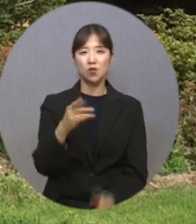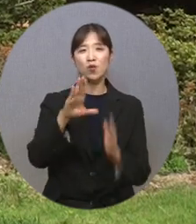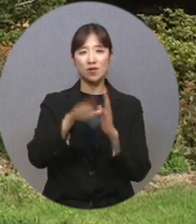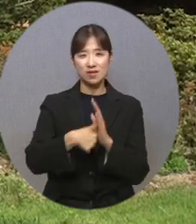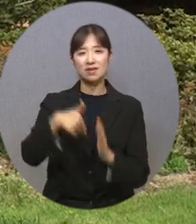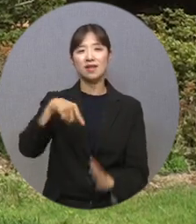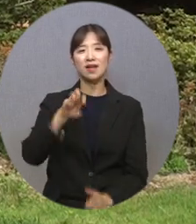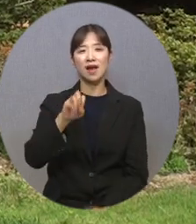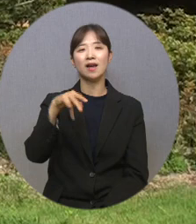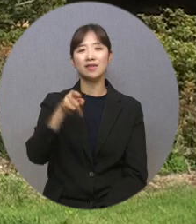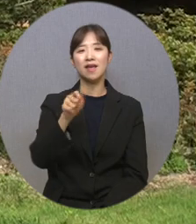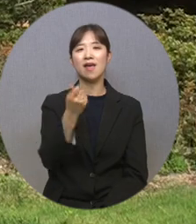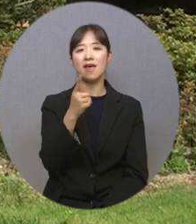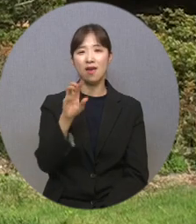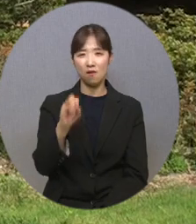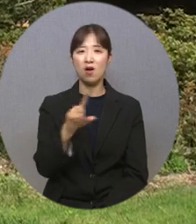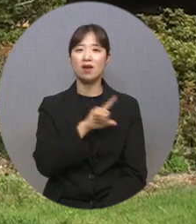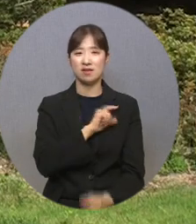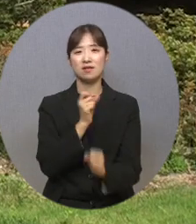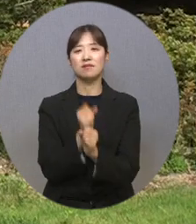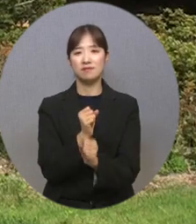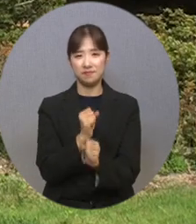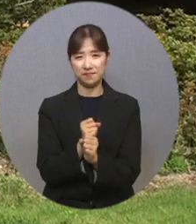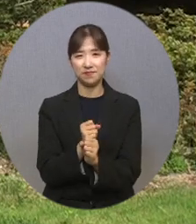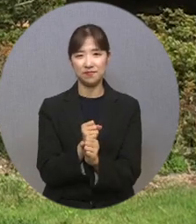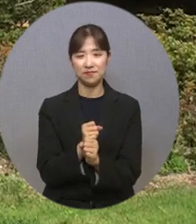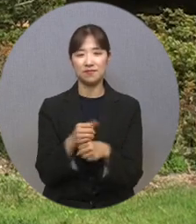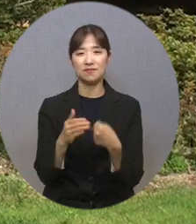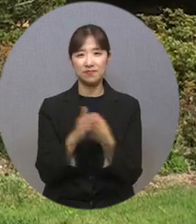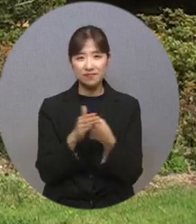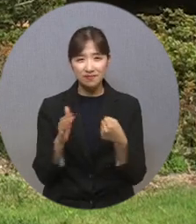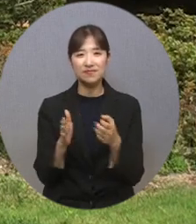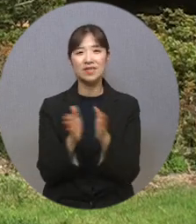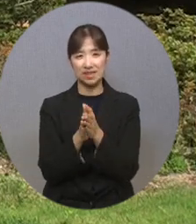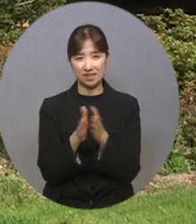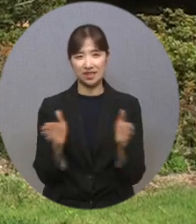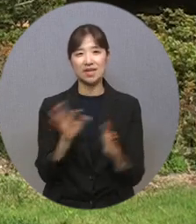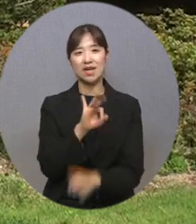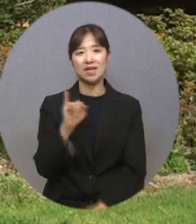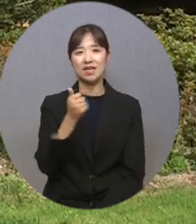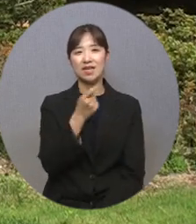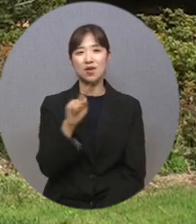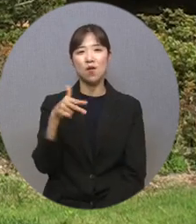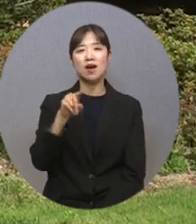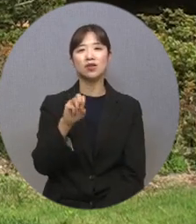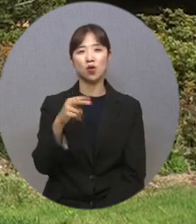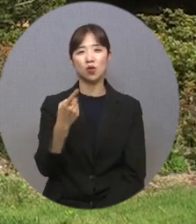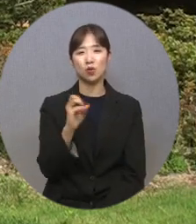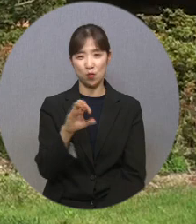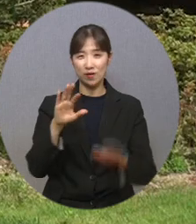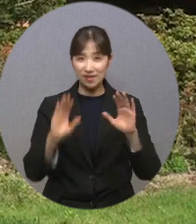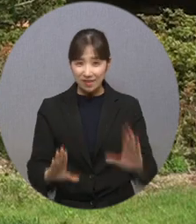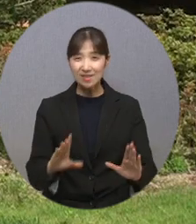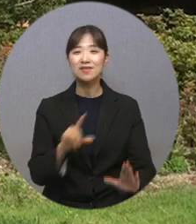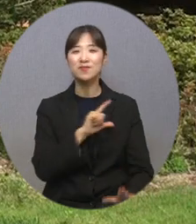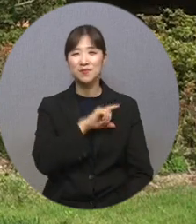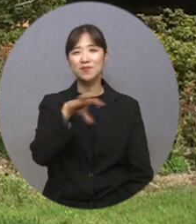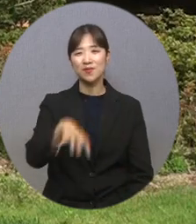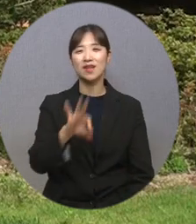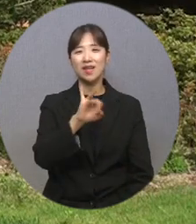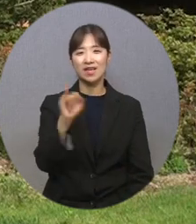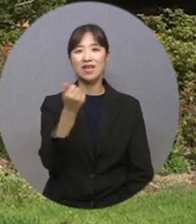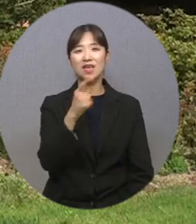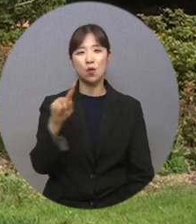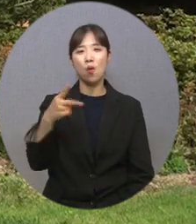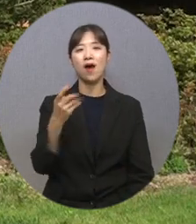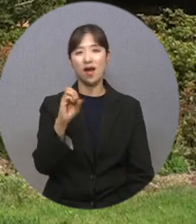분이 이름을 지었습니다. 그래서 시작된 게 이화정동. 그래서 지금도 이화동.